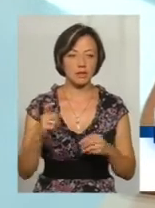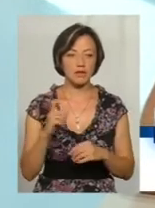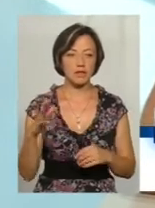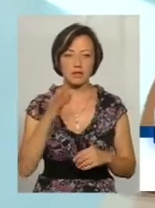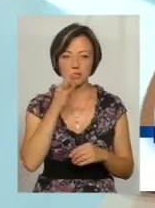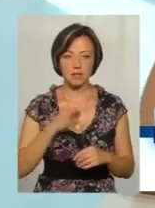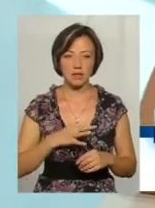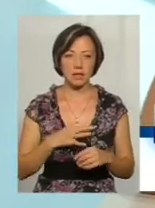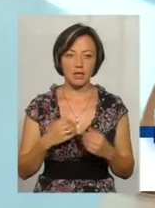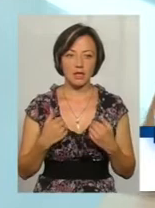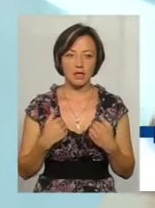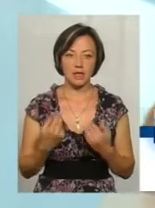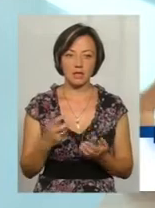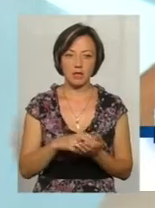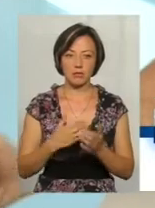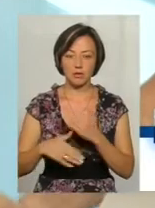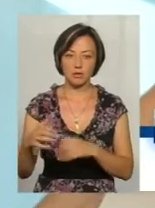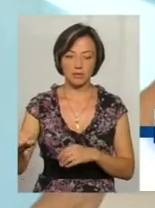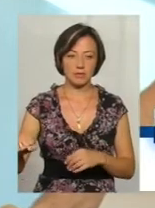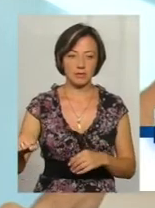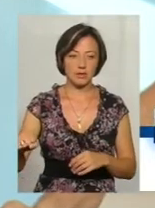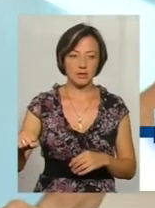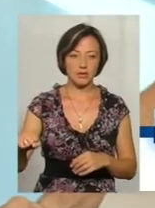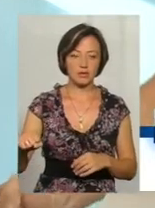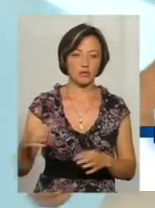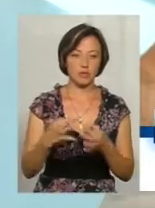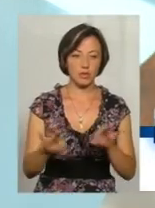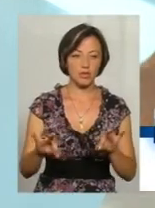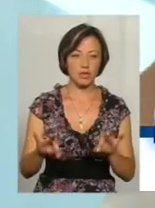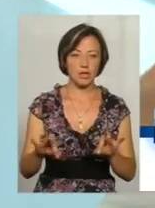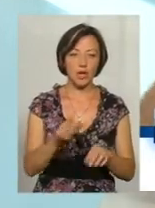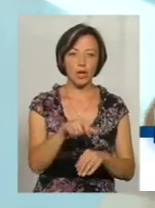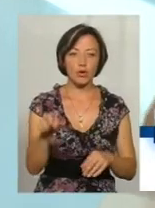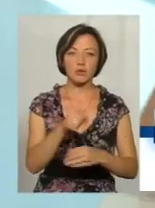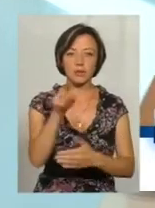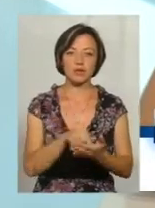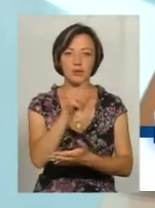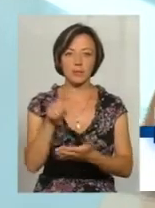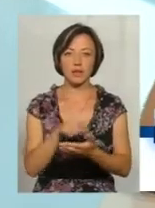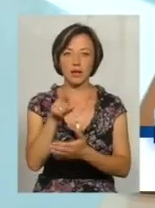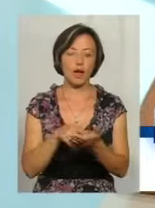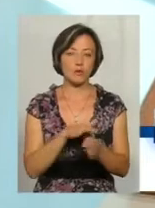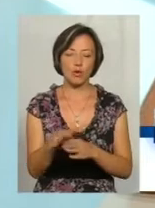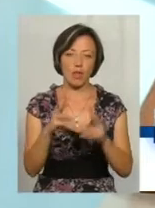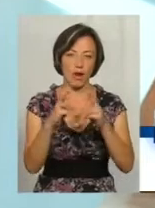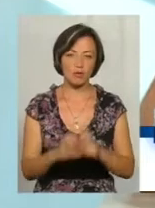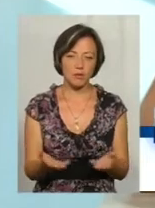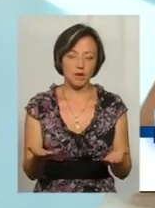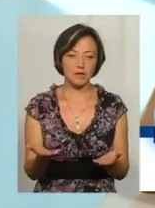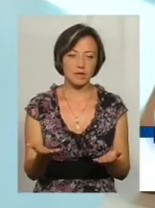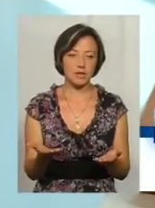мені сказав, я стану і піду. Мені прийшлося його тримати за полу, так, щоб він не пішов, тому що люди задавали питання, в яких він абсолютно не розбирався. Він